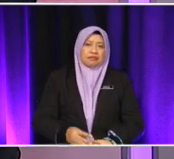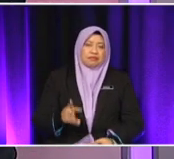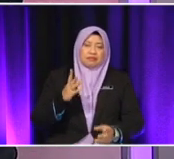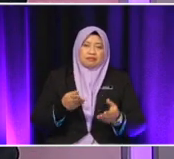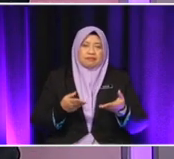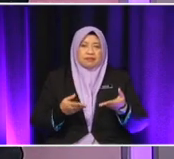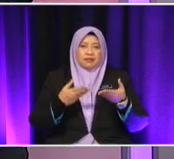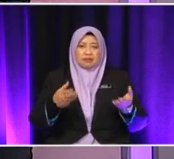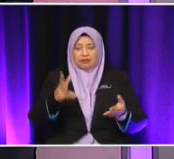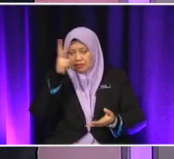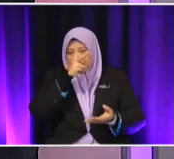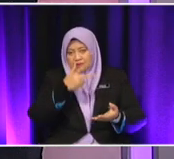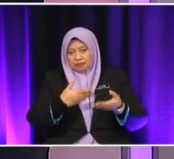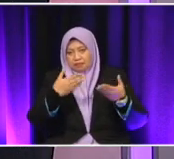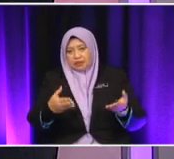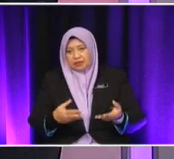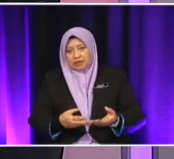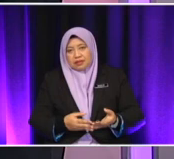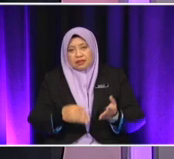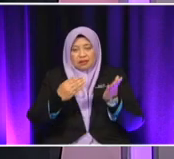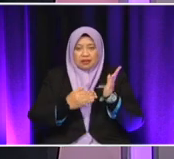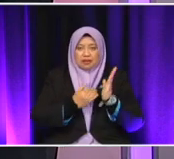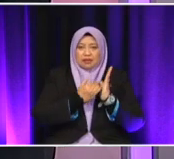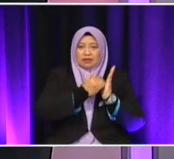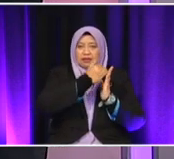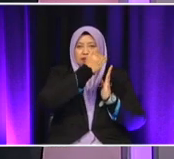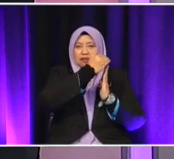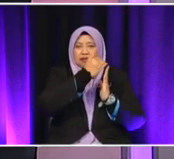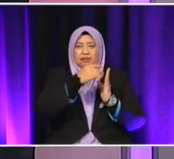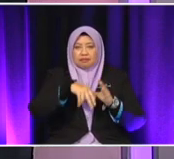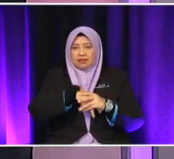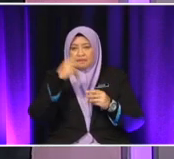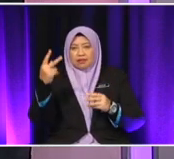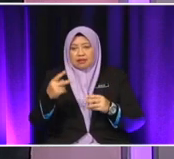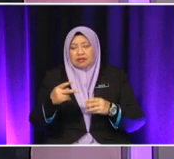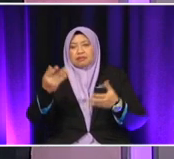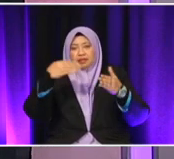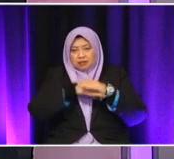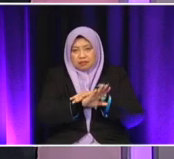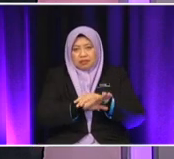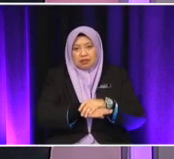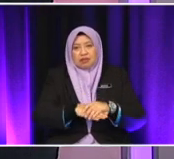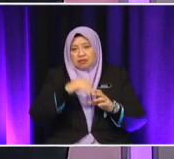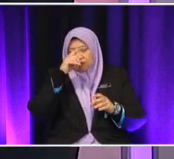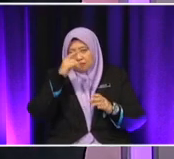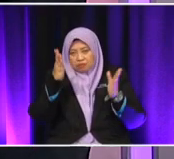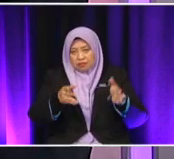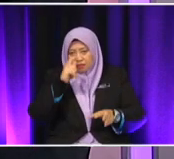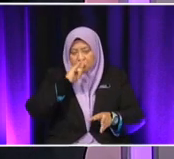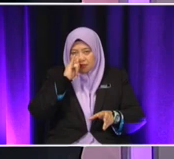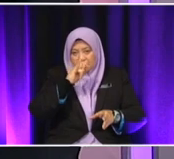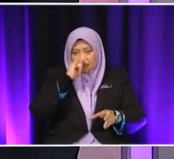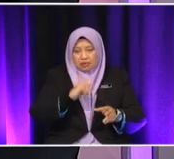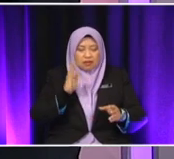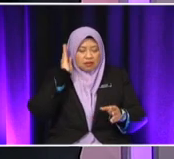bagi subsidi baja kepada petani akan meningkatkan pengeluaran padi kemasukan buruh Thailand dalam penanaman padi juga akan meningkatkan